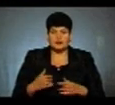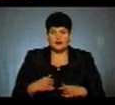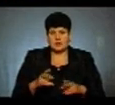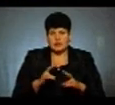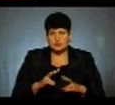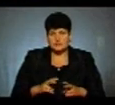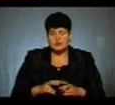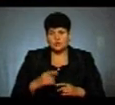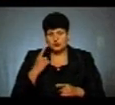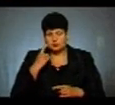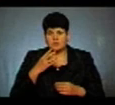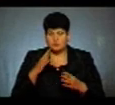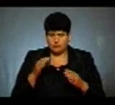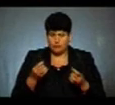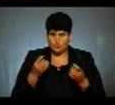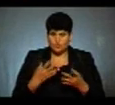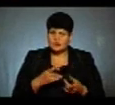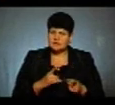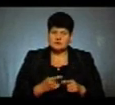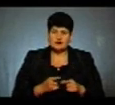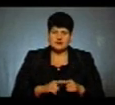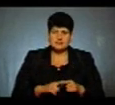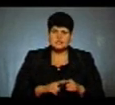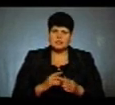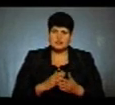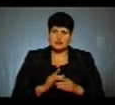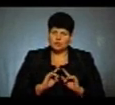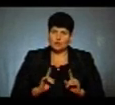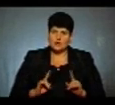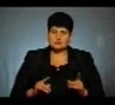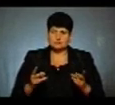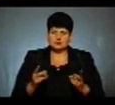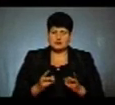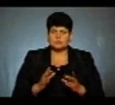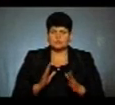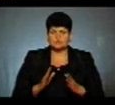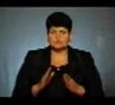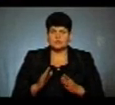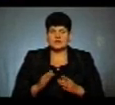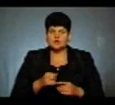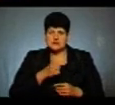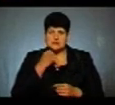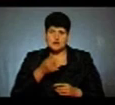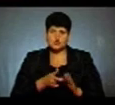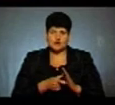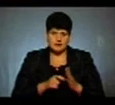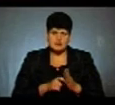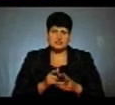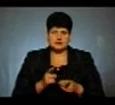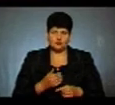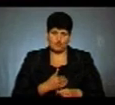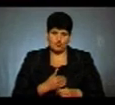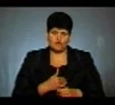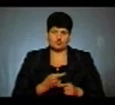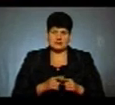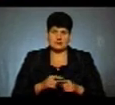все просто, але насправді це дійсно такі якісь нюанси є, що треба вчитися. Особливо, якщо старшокласники і дійсно хочуть вони